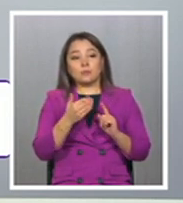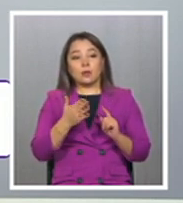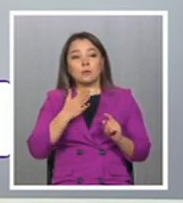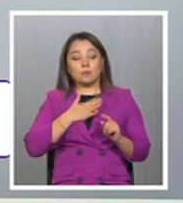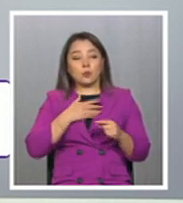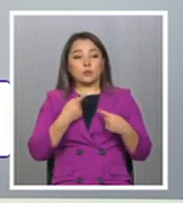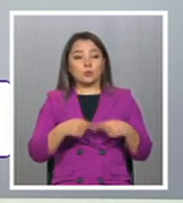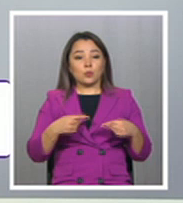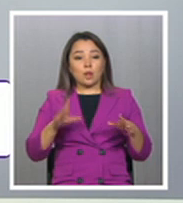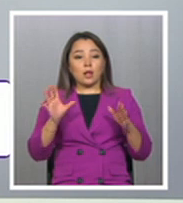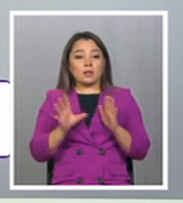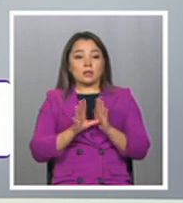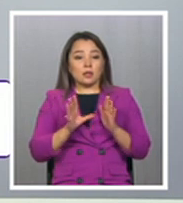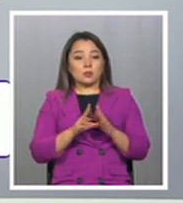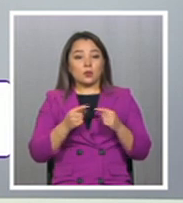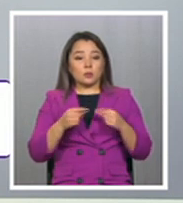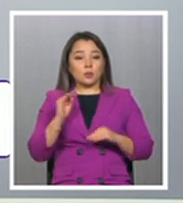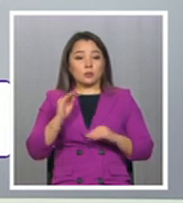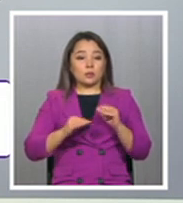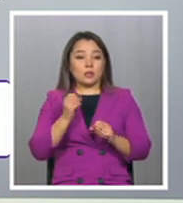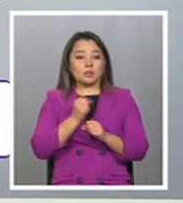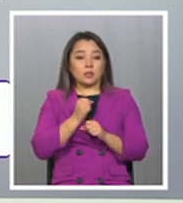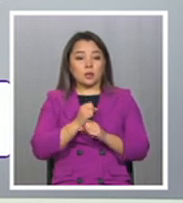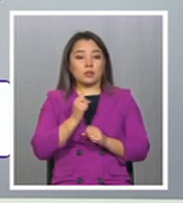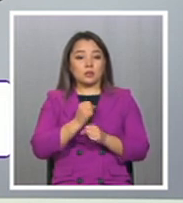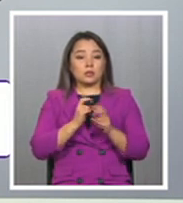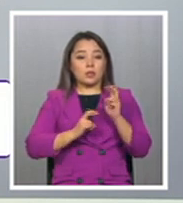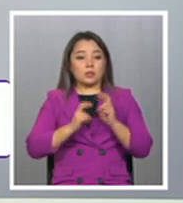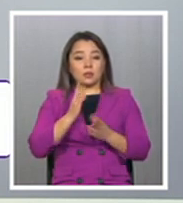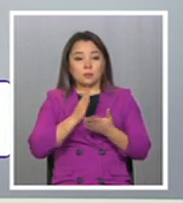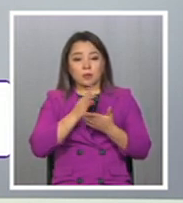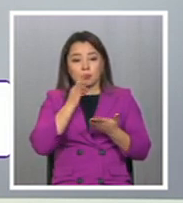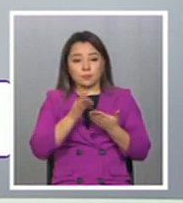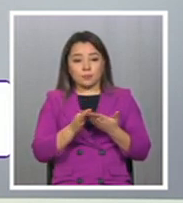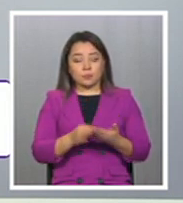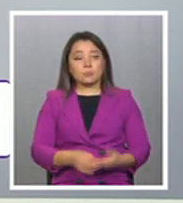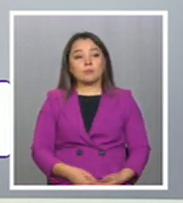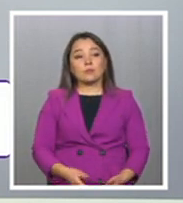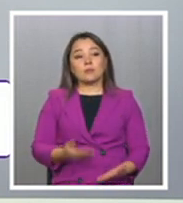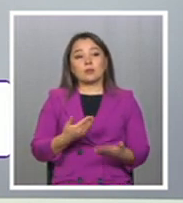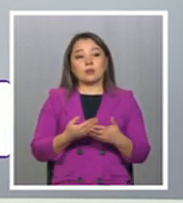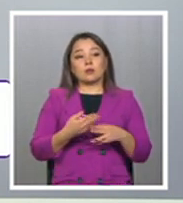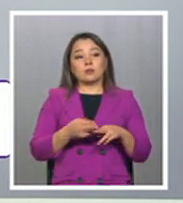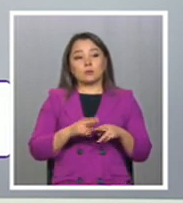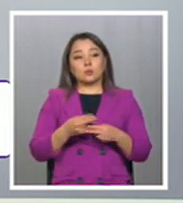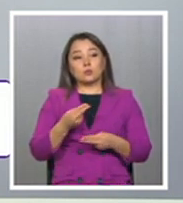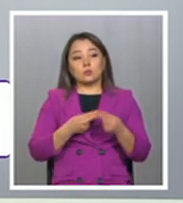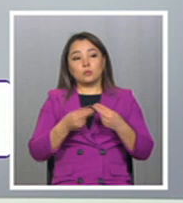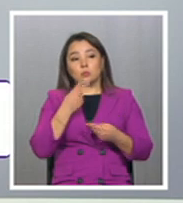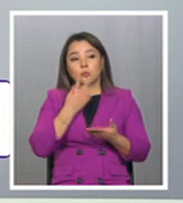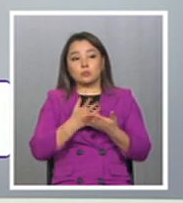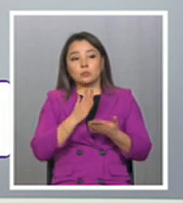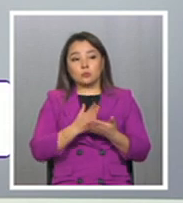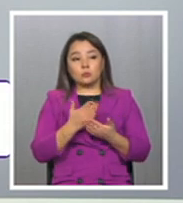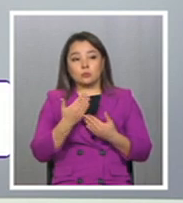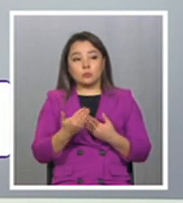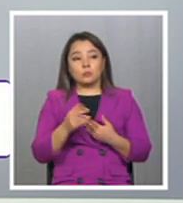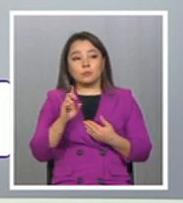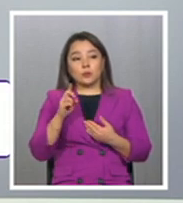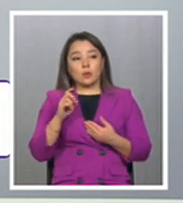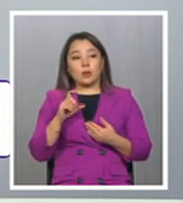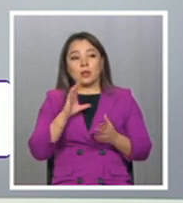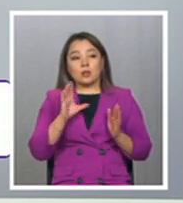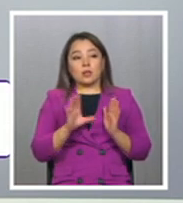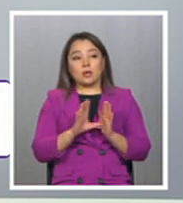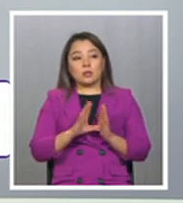түрлі энергиялардан түрлендіру арқылы өндіреміз. Мысалы, мына жерде суретте байқасаңыздар,